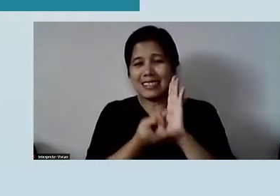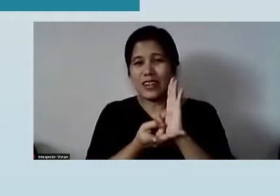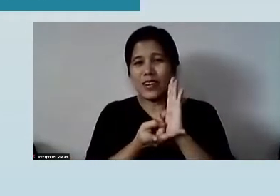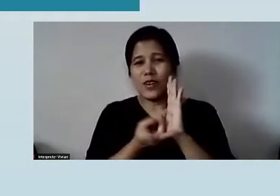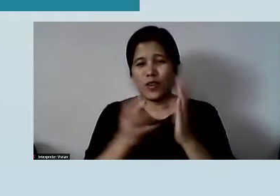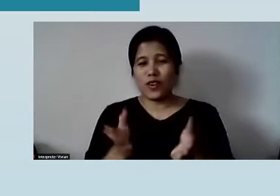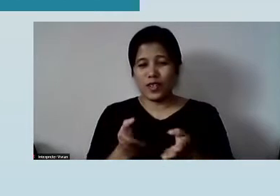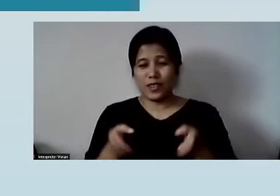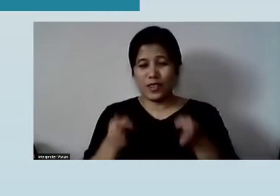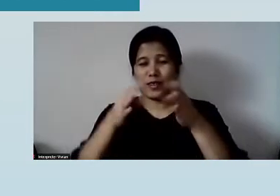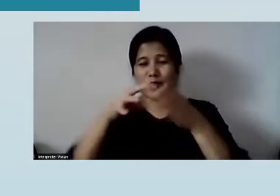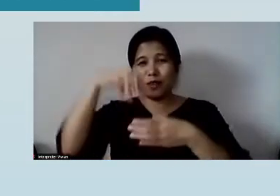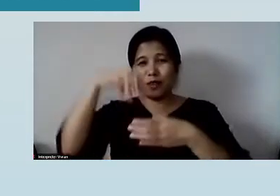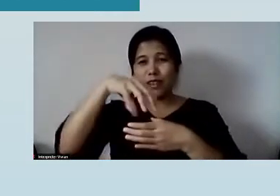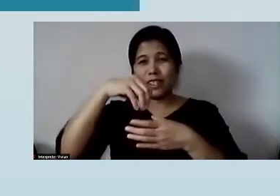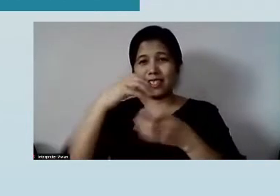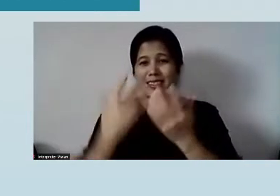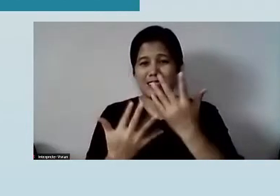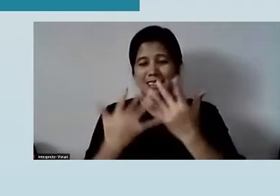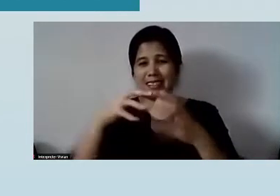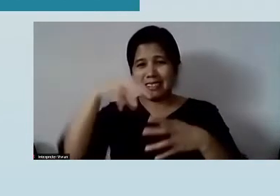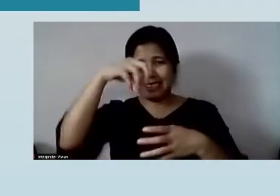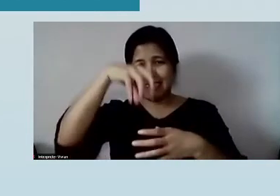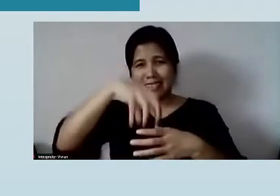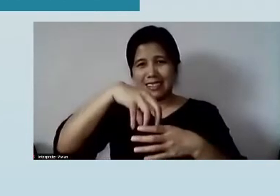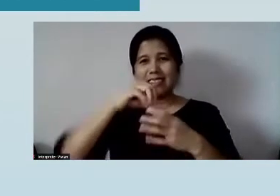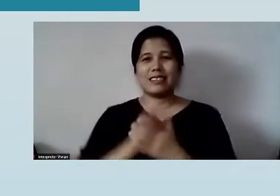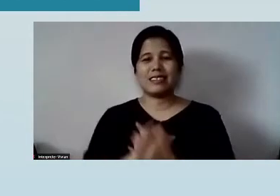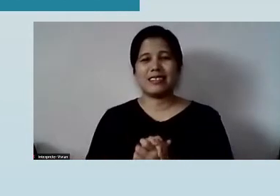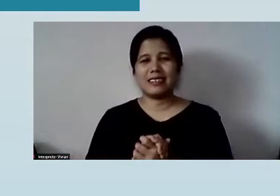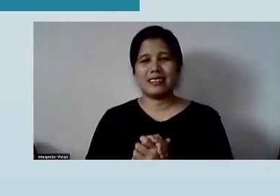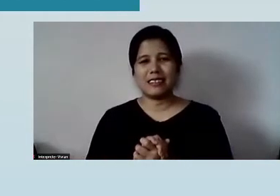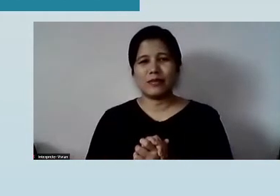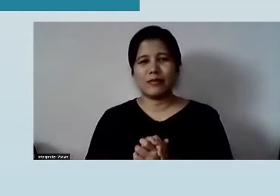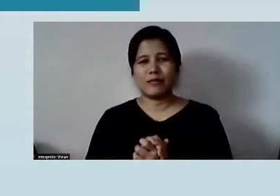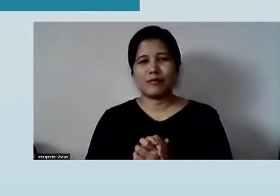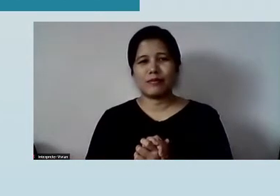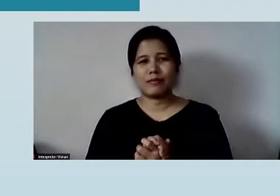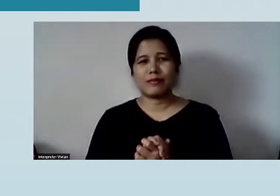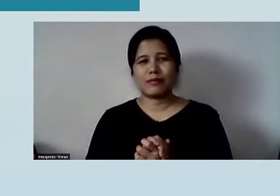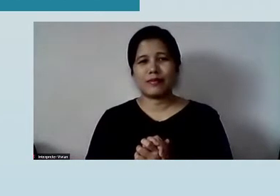yun, usong-uso ngayon yung mga namamatay na